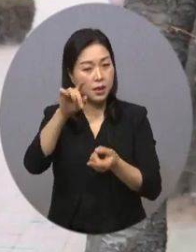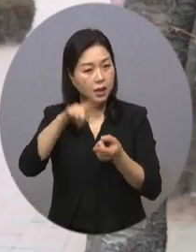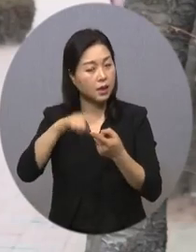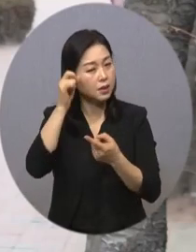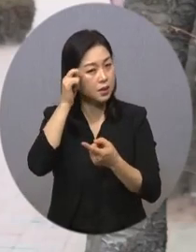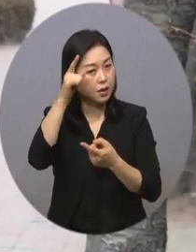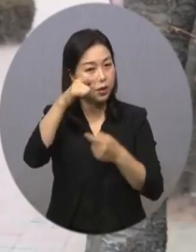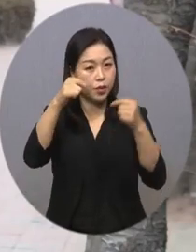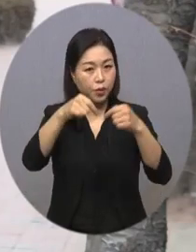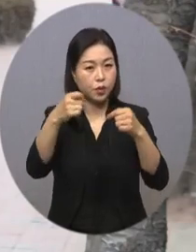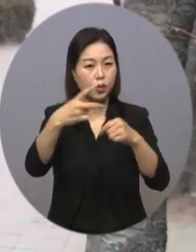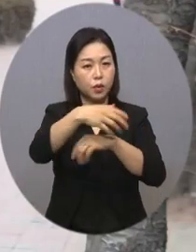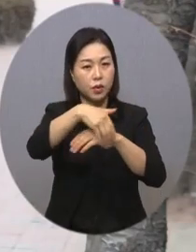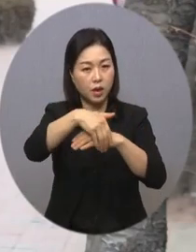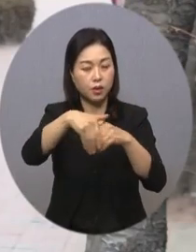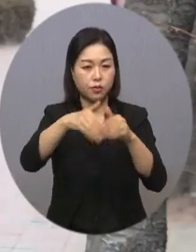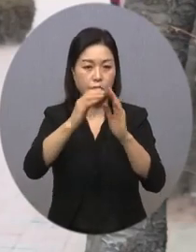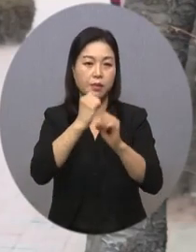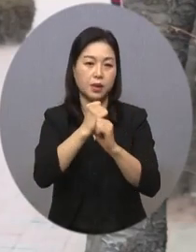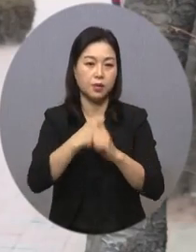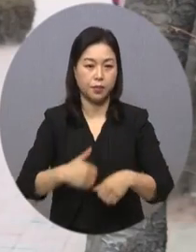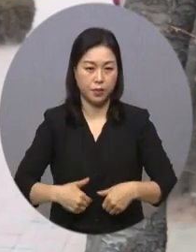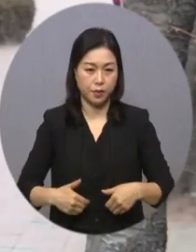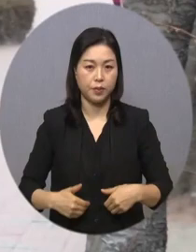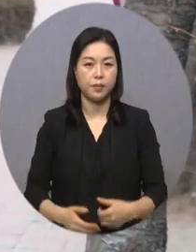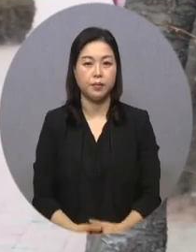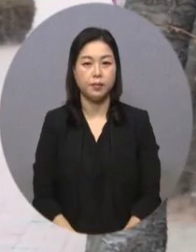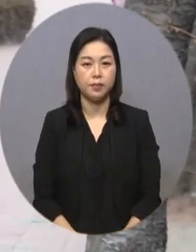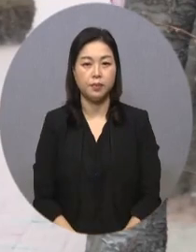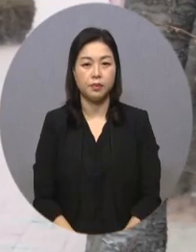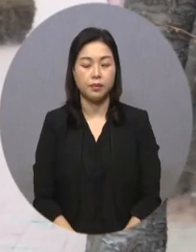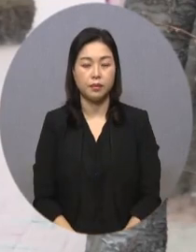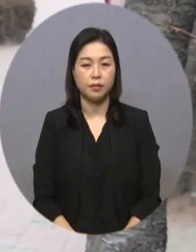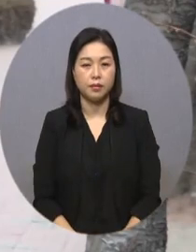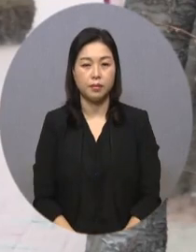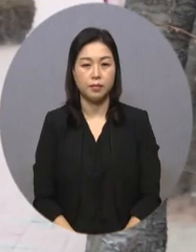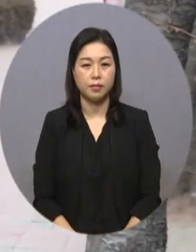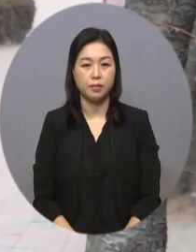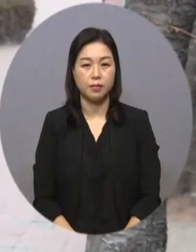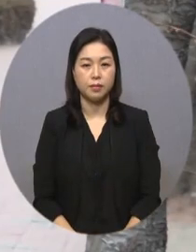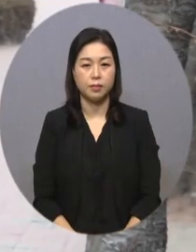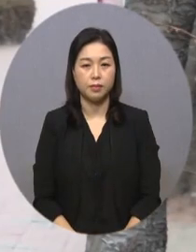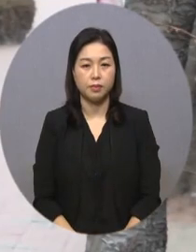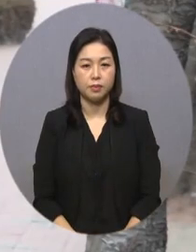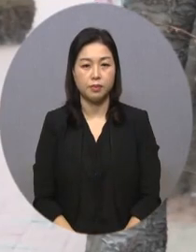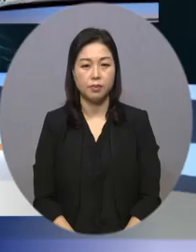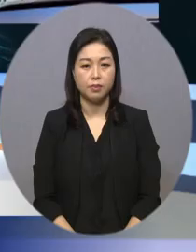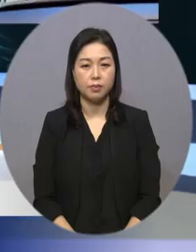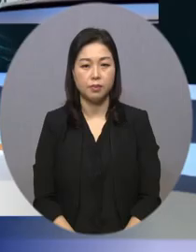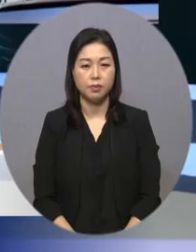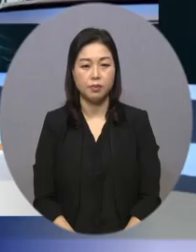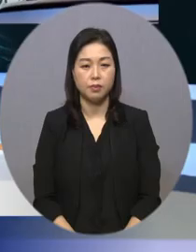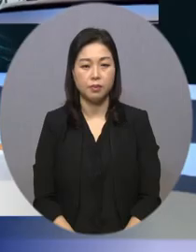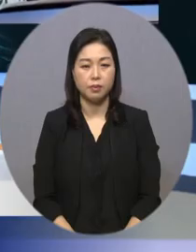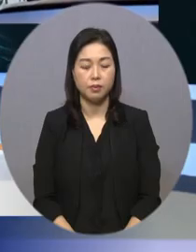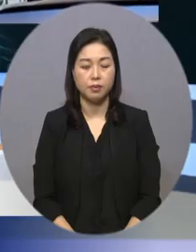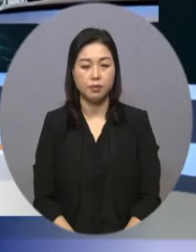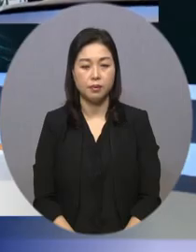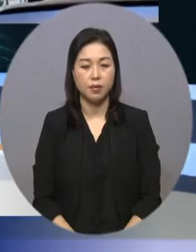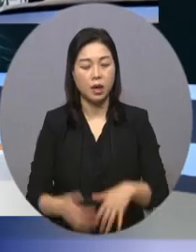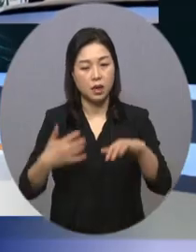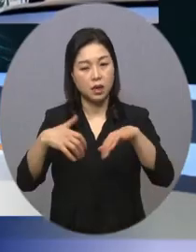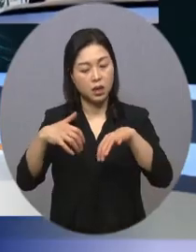논의와 계획 수립이 필요한 때입니다. 복지TV 경기방송 권용찬입니다.